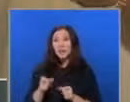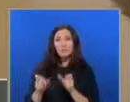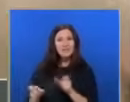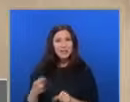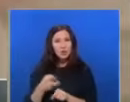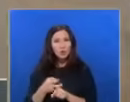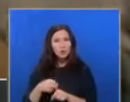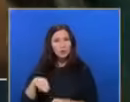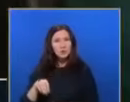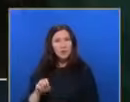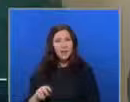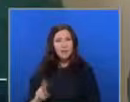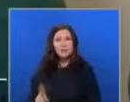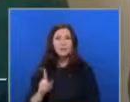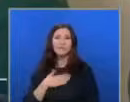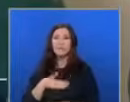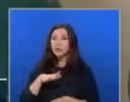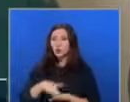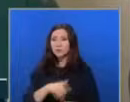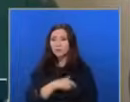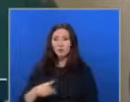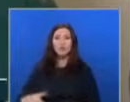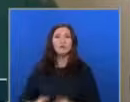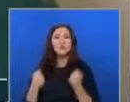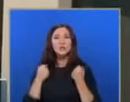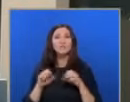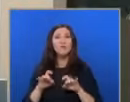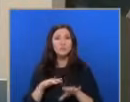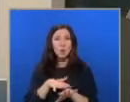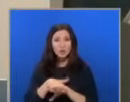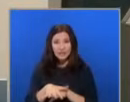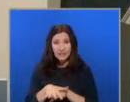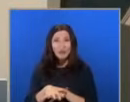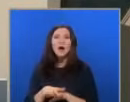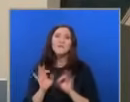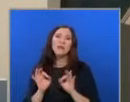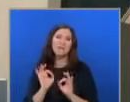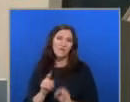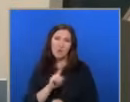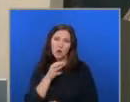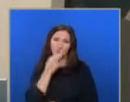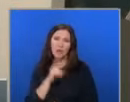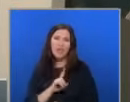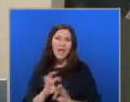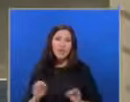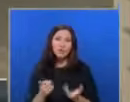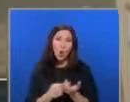пациентите, лекарите от ТЕЛК трябва да имат достъп до Националната здравно-информационна система, но за момента такъв не има осигурен. Не е ясно и колко от